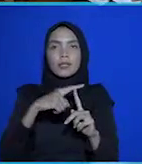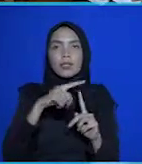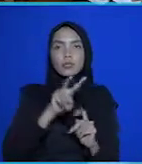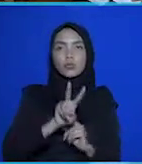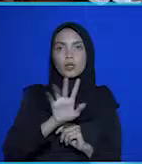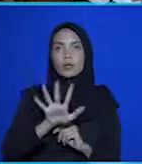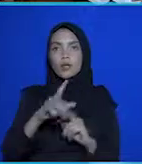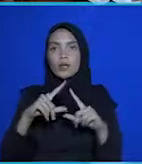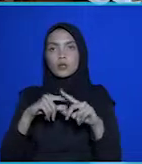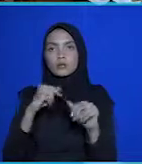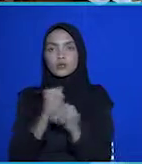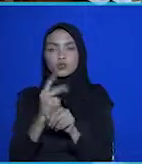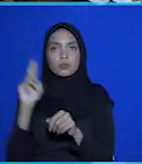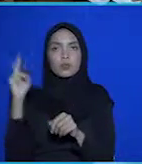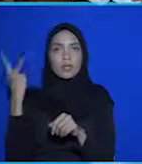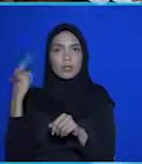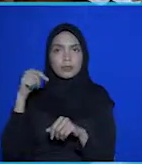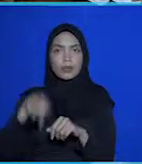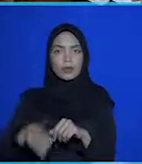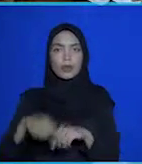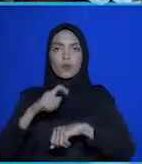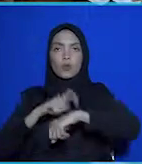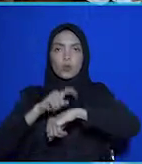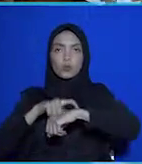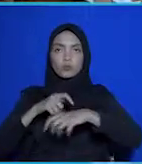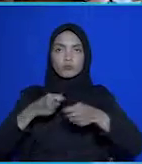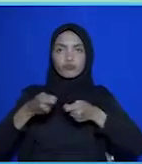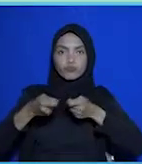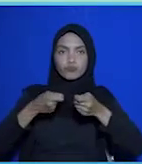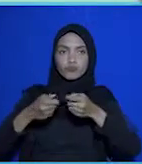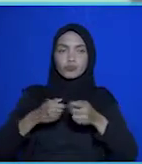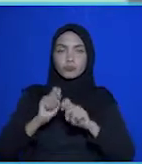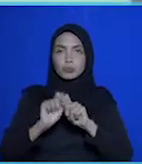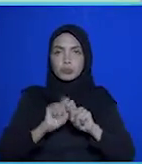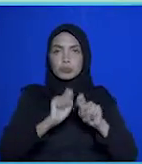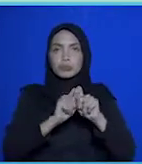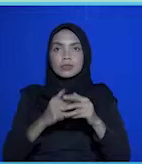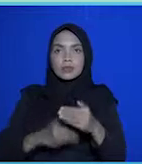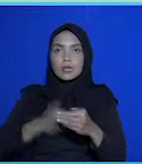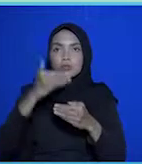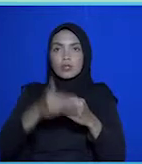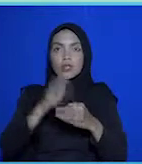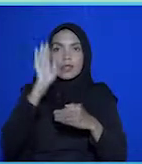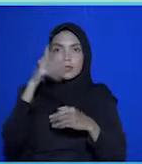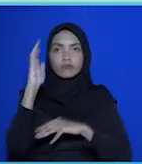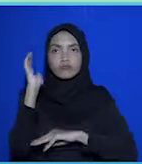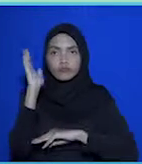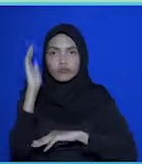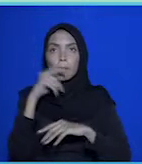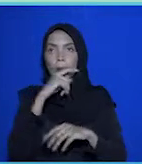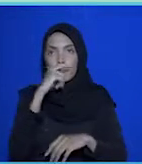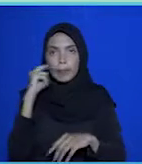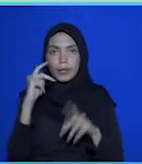Agustus kemarin, dan sekarang adalah masa penanganan selanjutnya. Nanti akan lebih detail dijelaskan oleh Pak